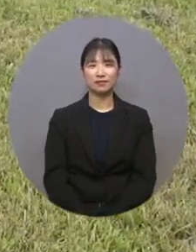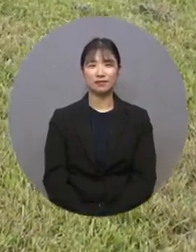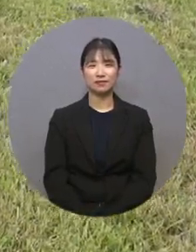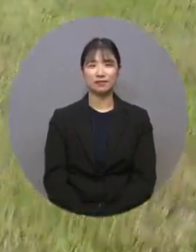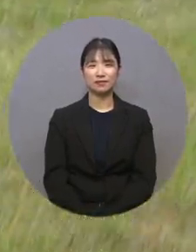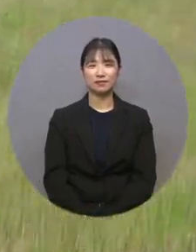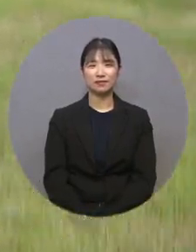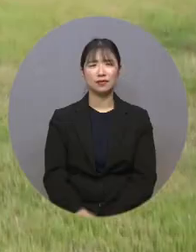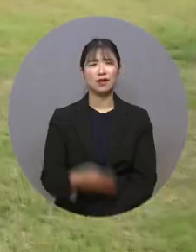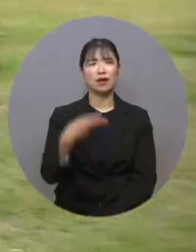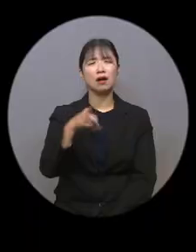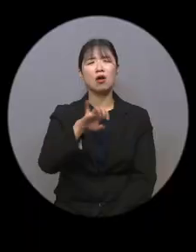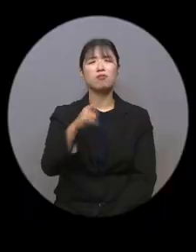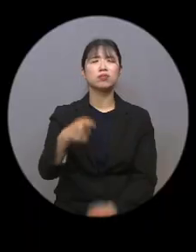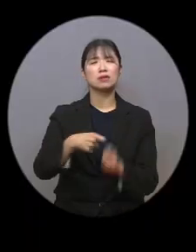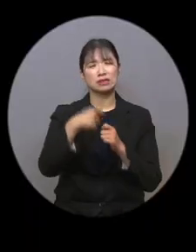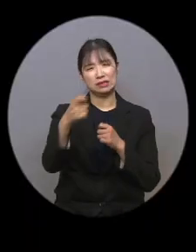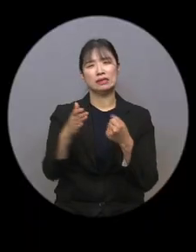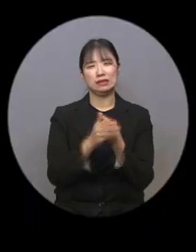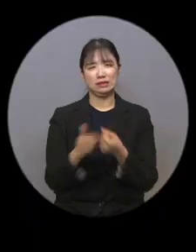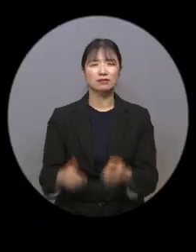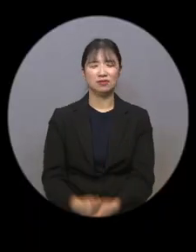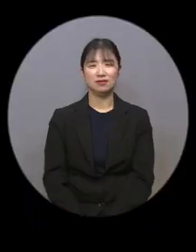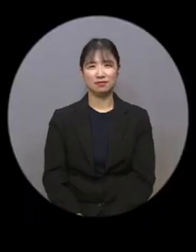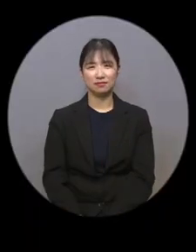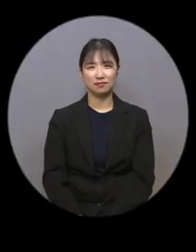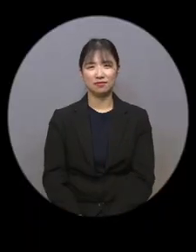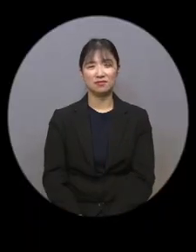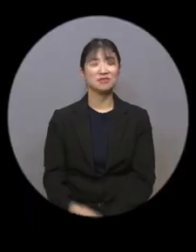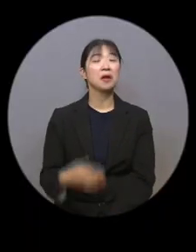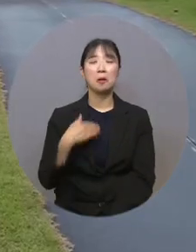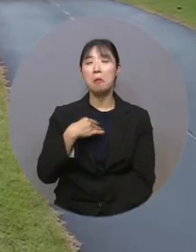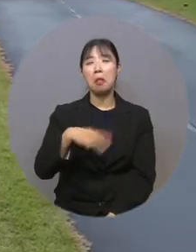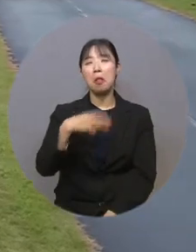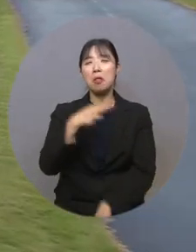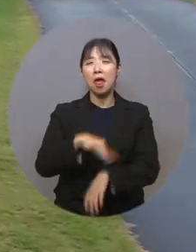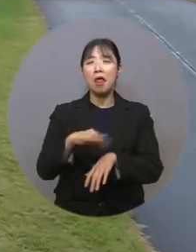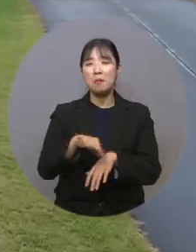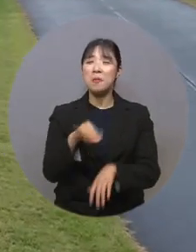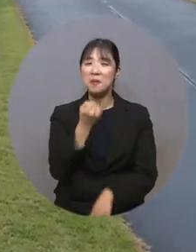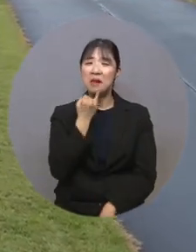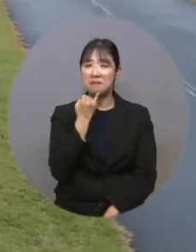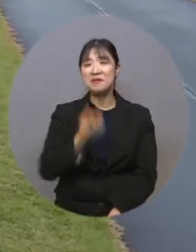아니, 러프가 길어가지고 나는. 아니, 이건 뭐 우리가 지금. 대충 쳐도 이겨.